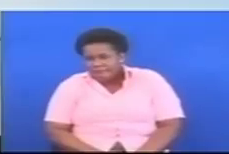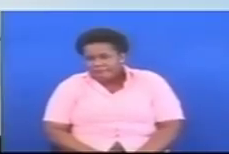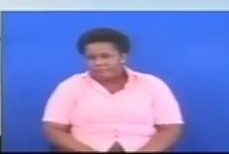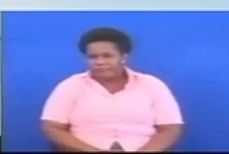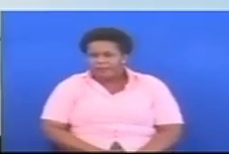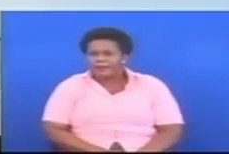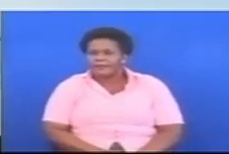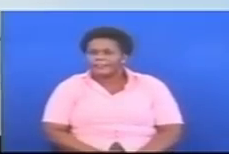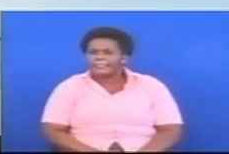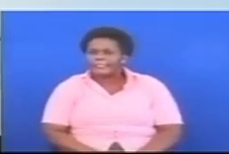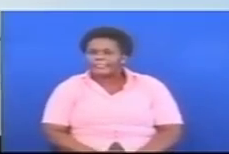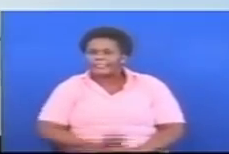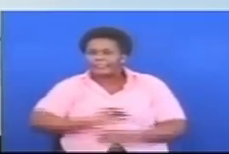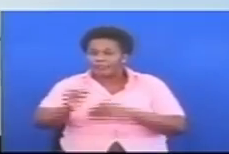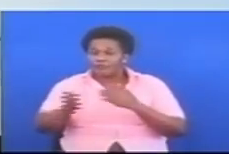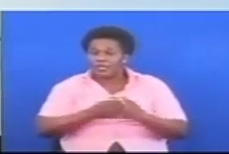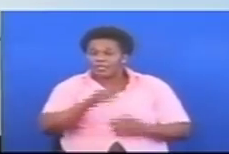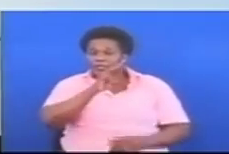www.maji.go.tz. Ninarejea,